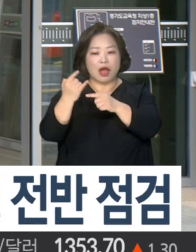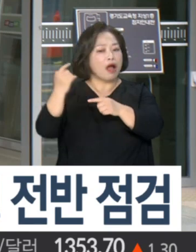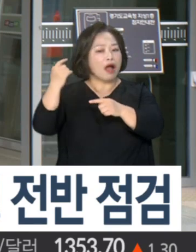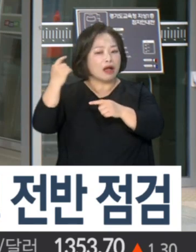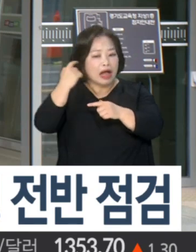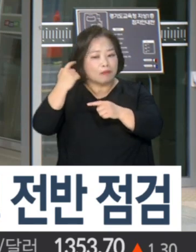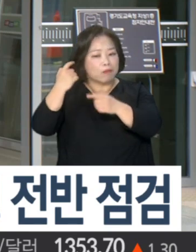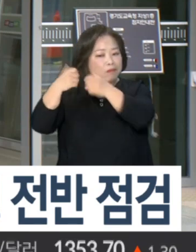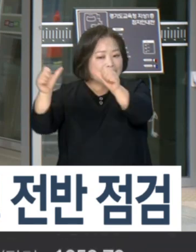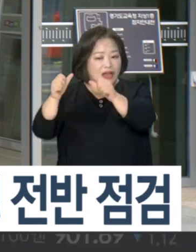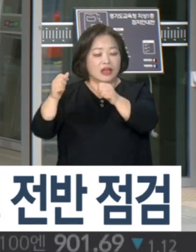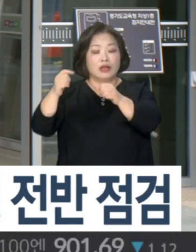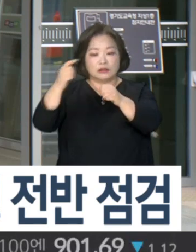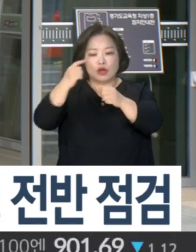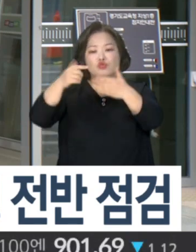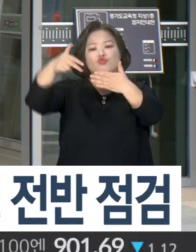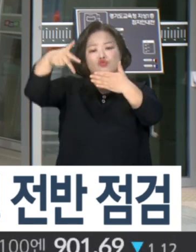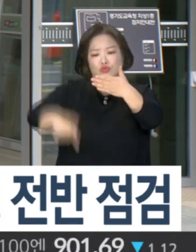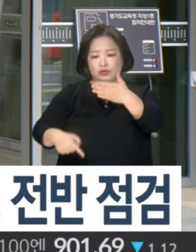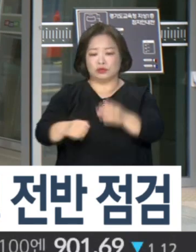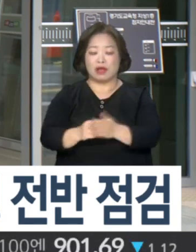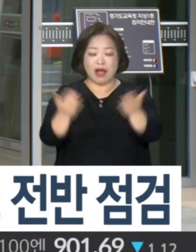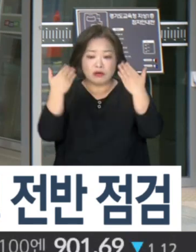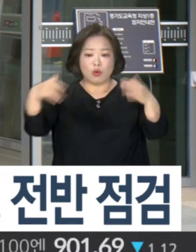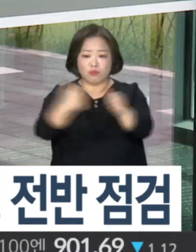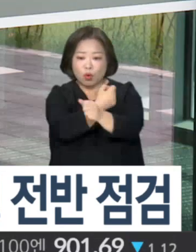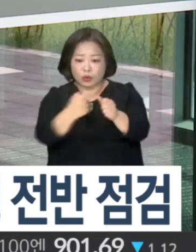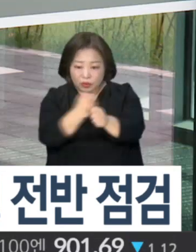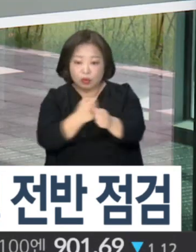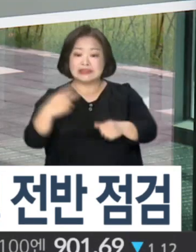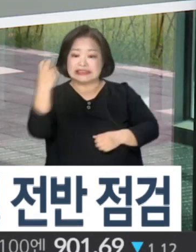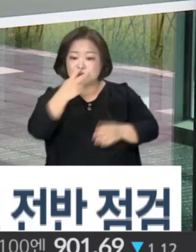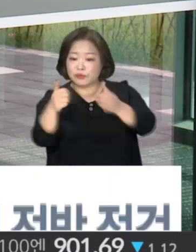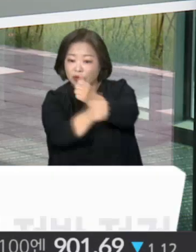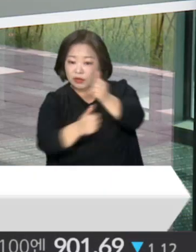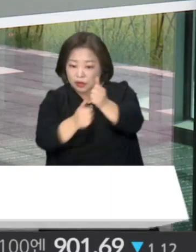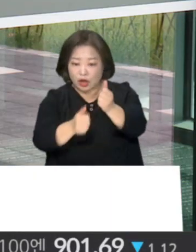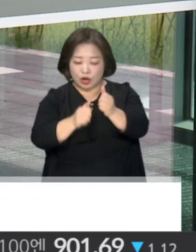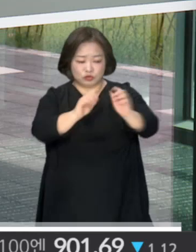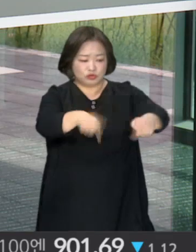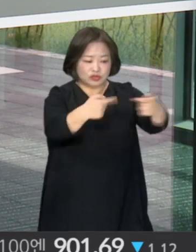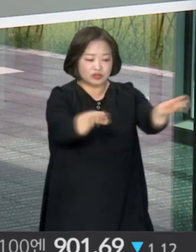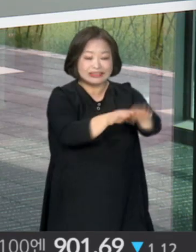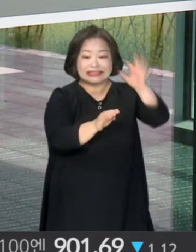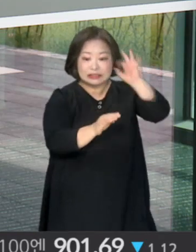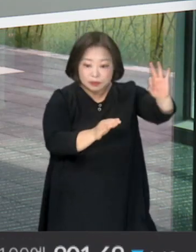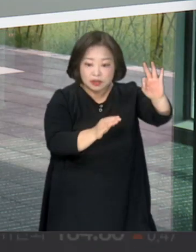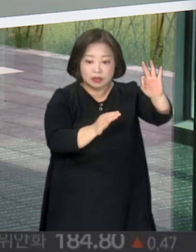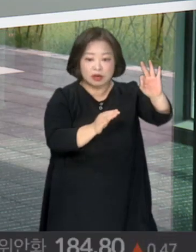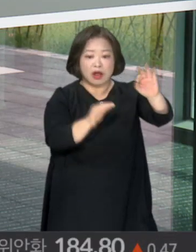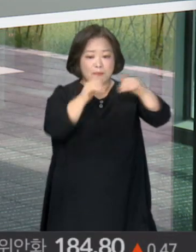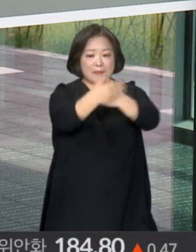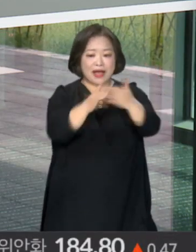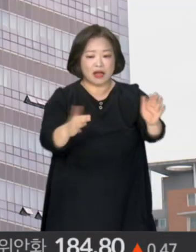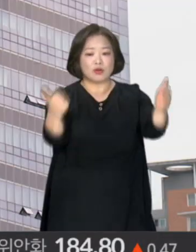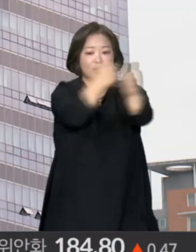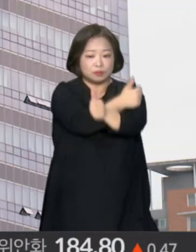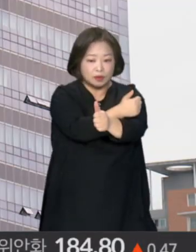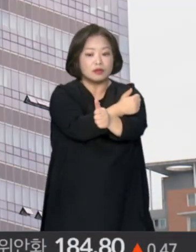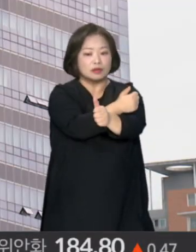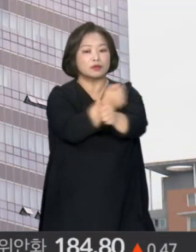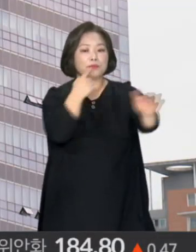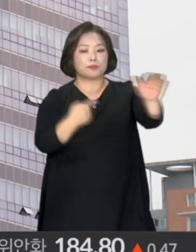상해를 입었습니다 지난 5일 학교폭력 대책 심의위원회는 출석 정지 10일 학급 교체 처분을